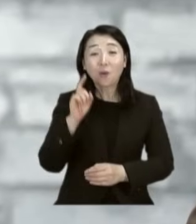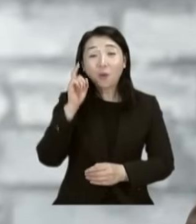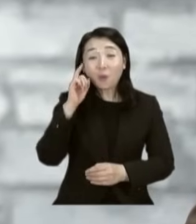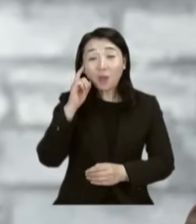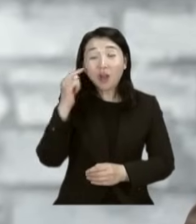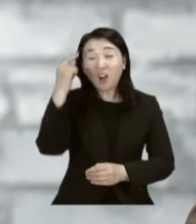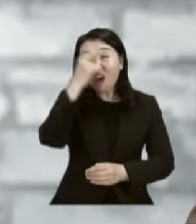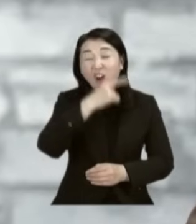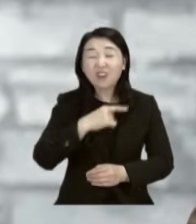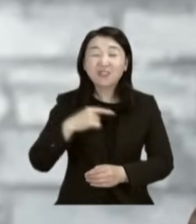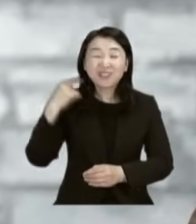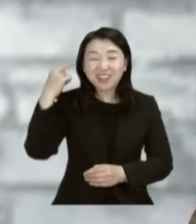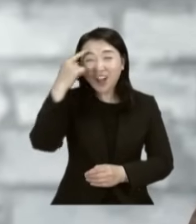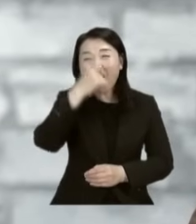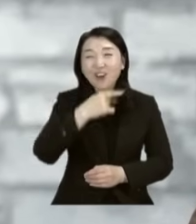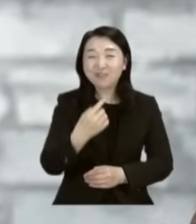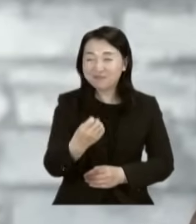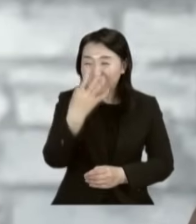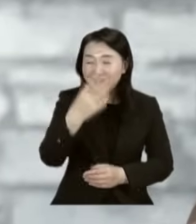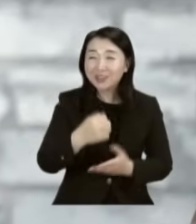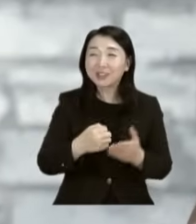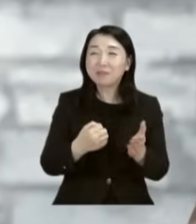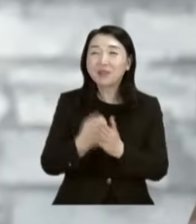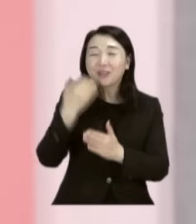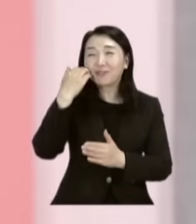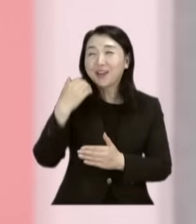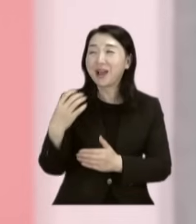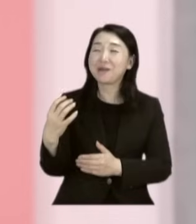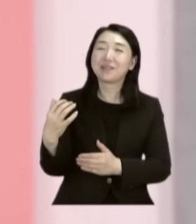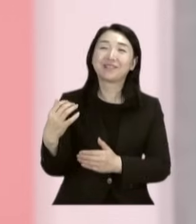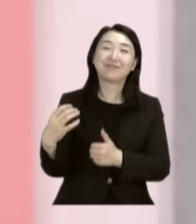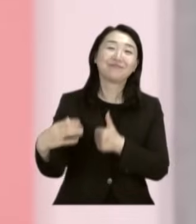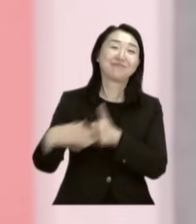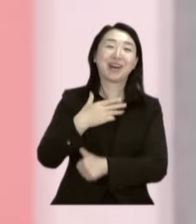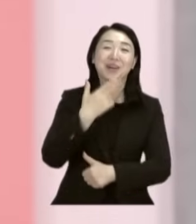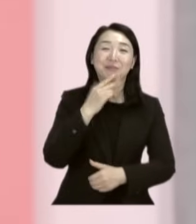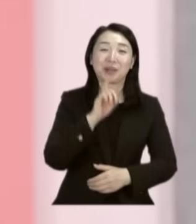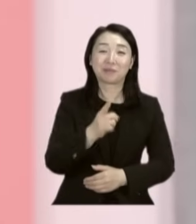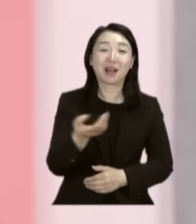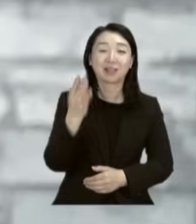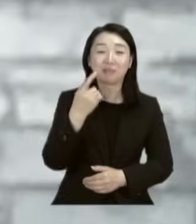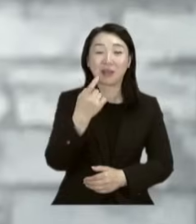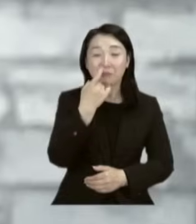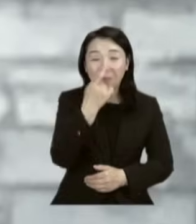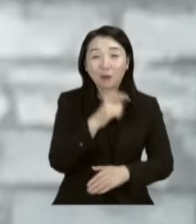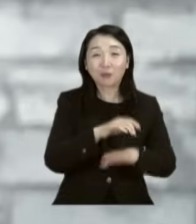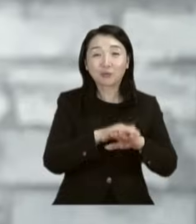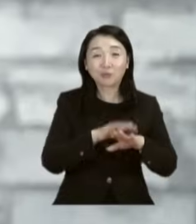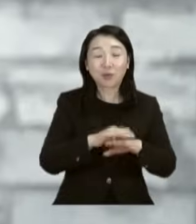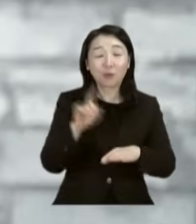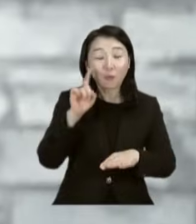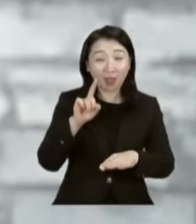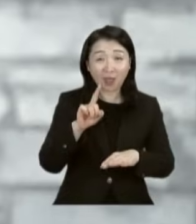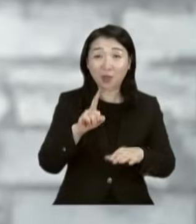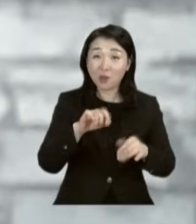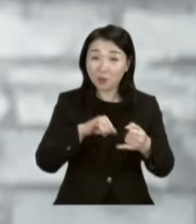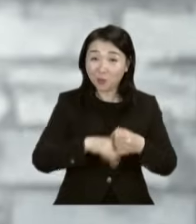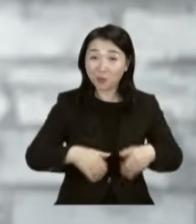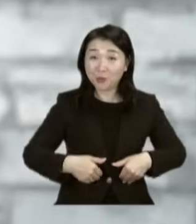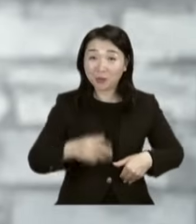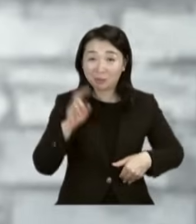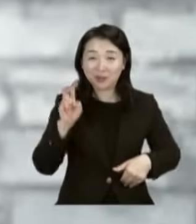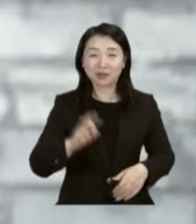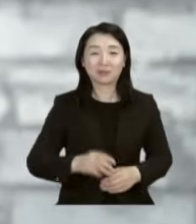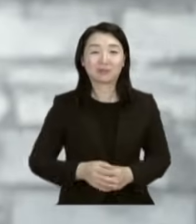하러 갖고 다녀 얼굴이 무인데 뭐 이런 사람들 있잖아요네 그래도 배워 놓으면은 그래도 써먹을 때가 있다